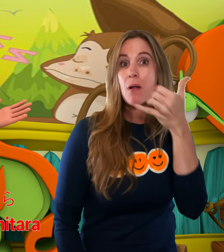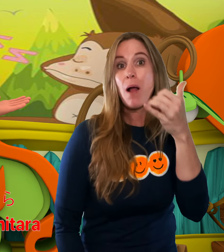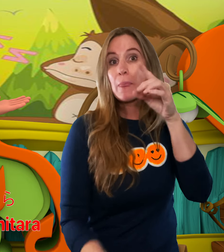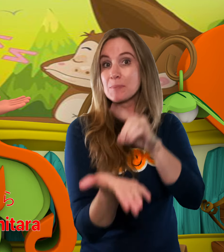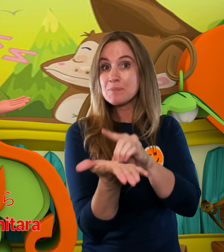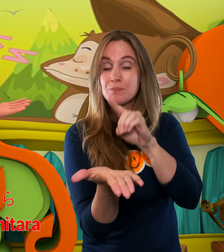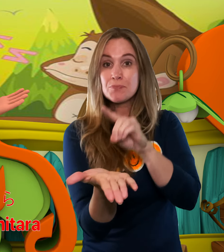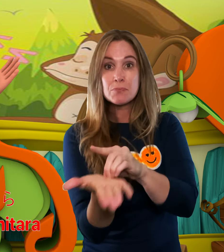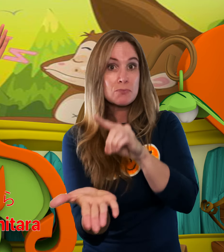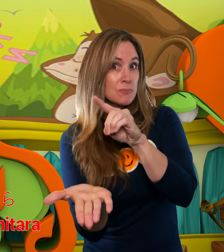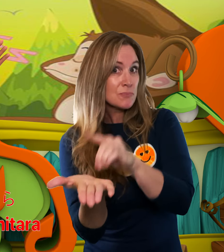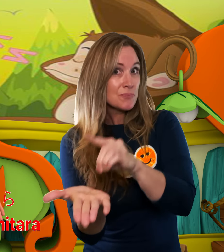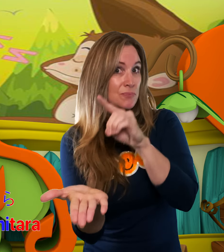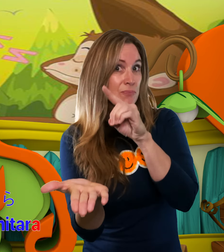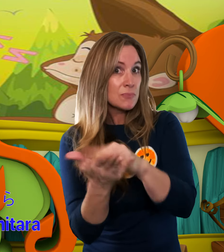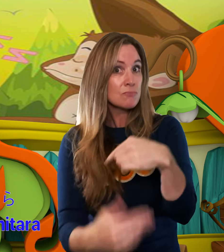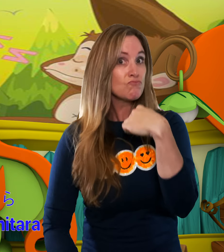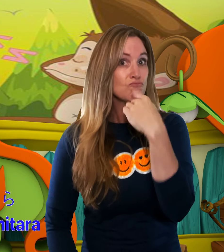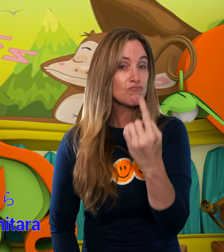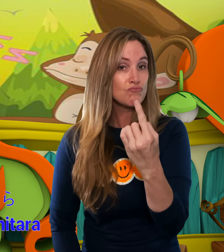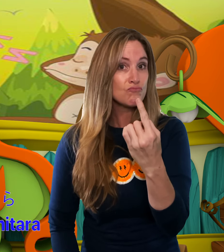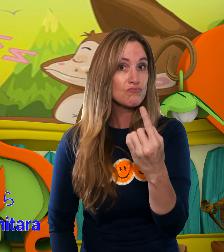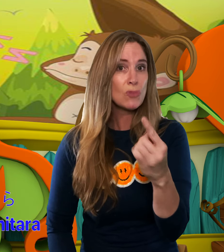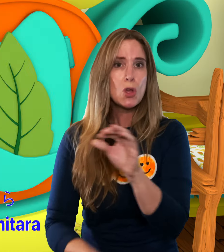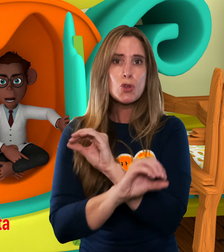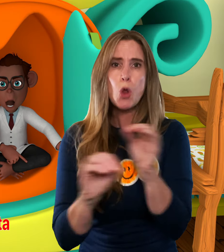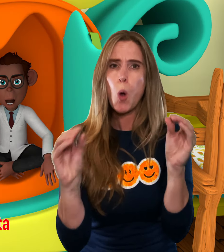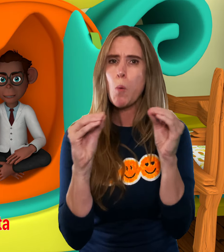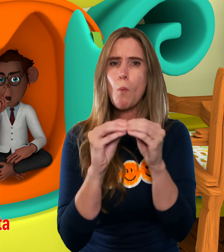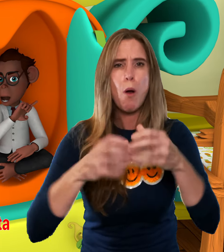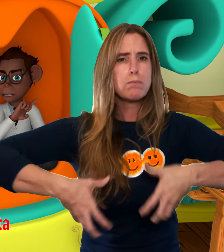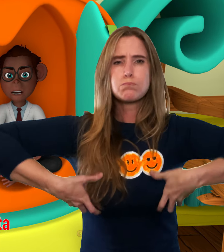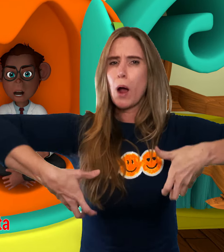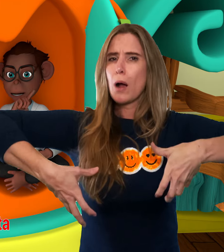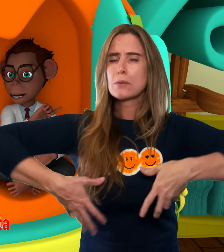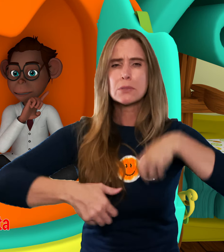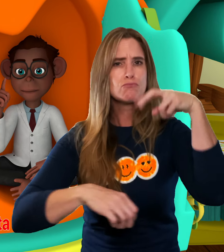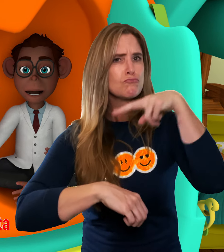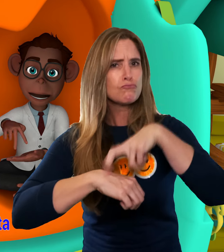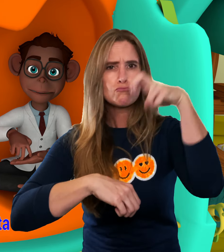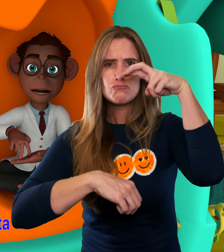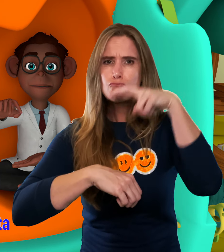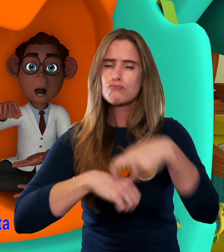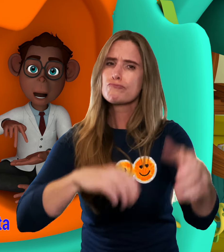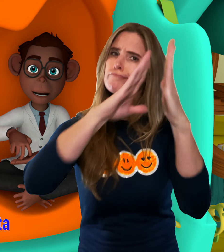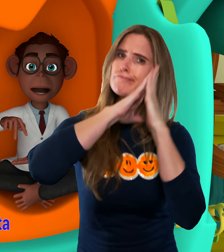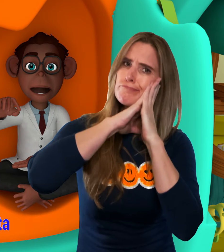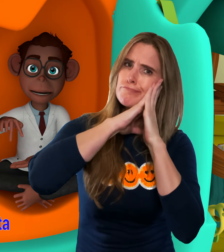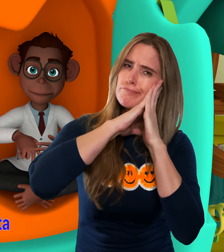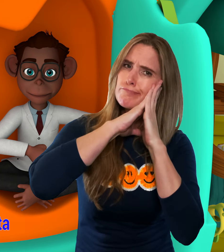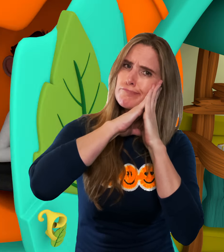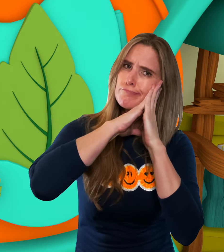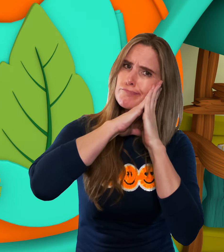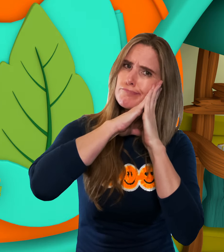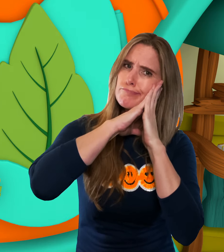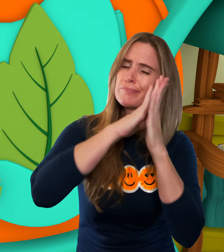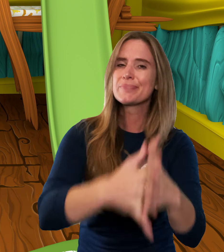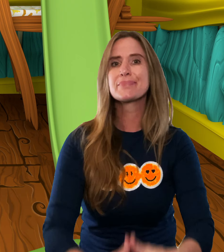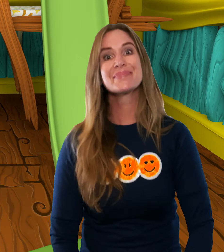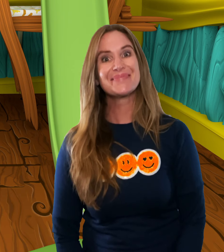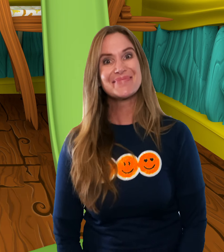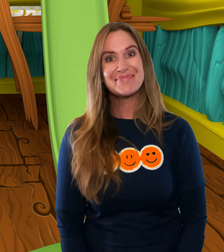ママがおに話したらぴょんぴょんダメよと叱られた